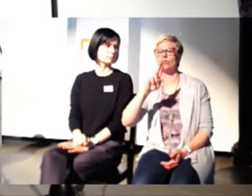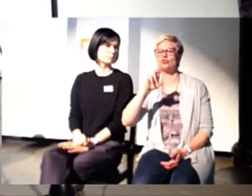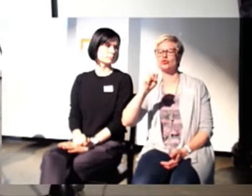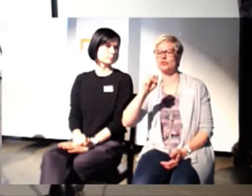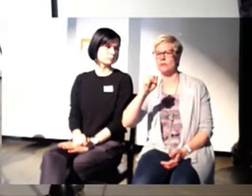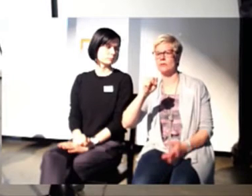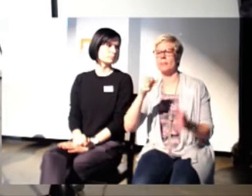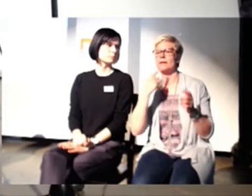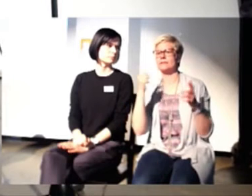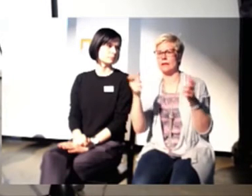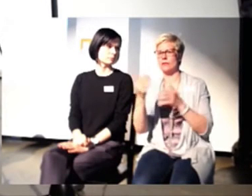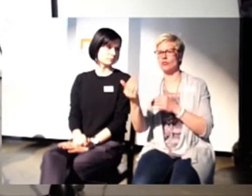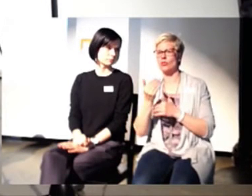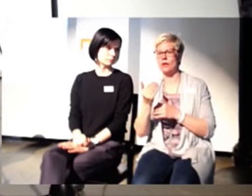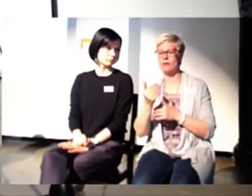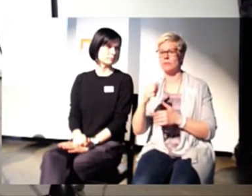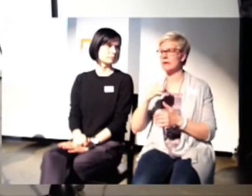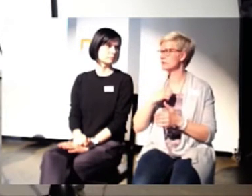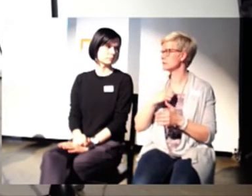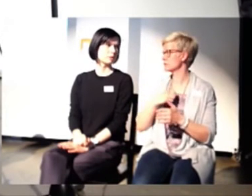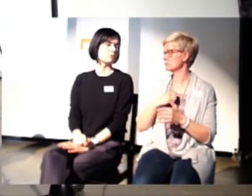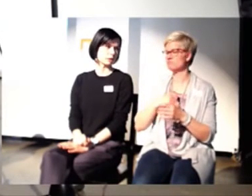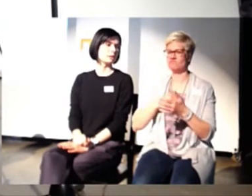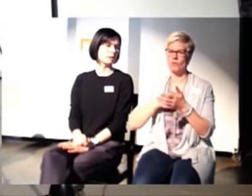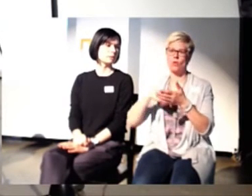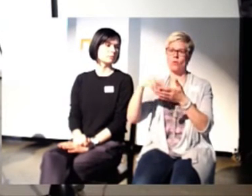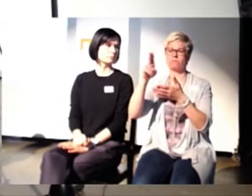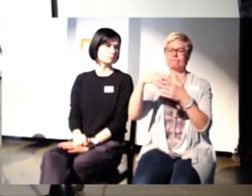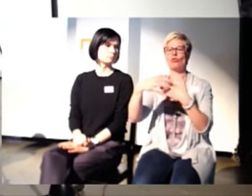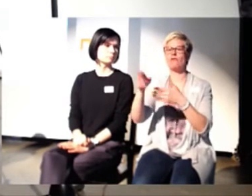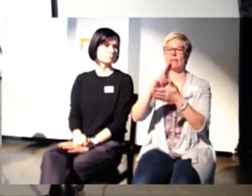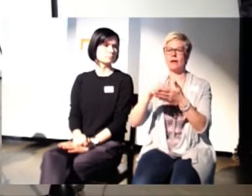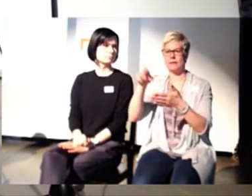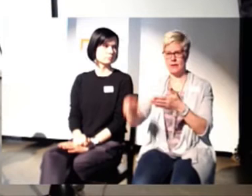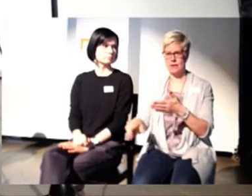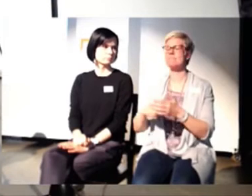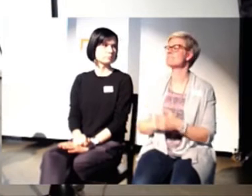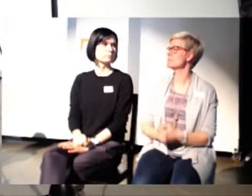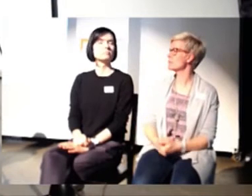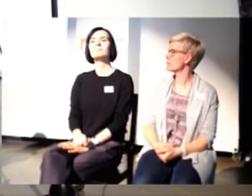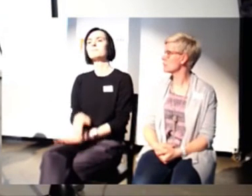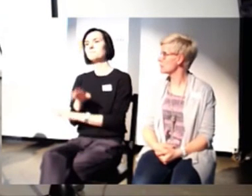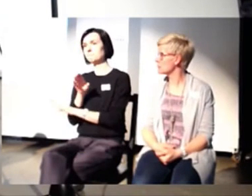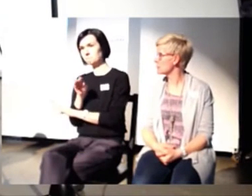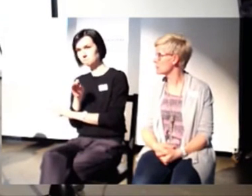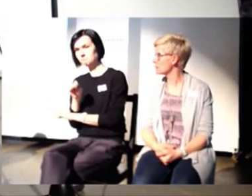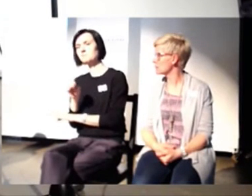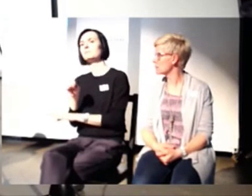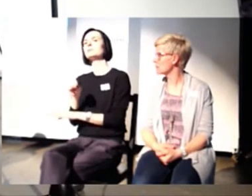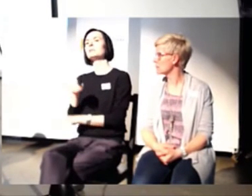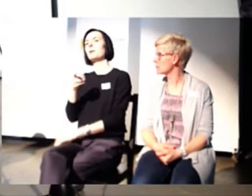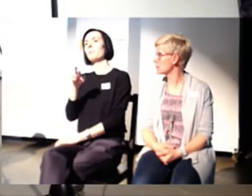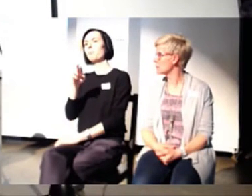residenssityöryhmässä. Ja olen itse kuvataiteilija ja sanottaja. Jan Jemsen tulee Pro Articus-säätiöltä, joka